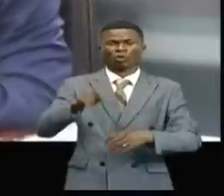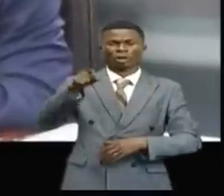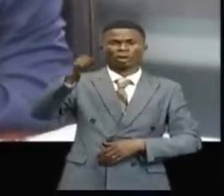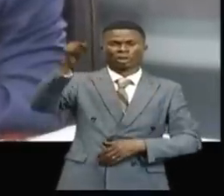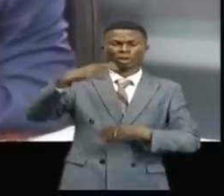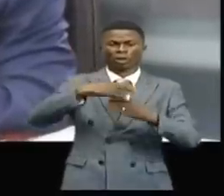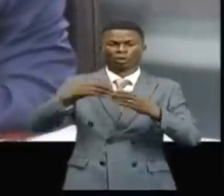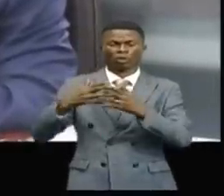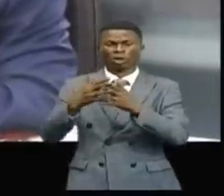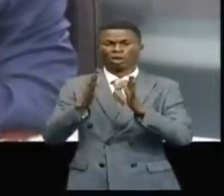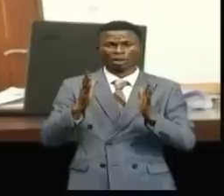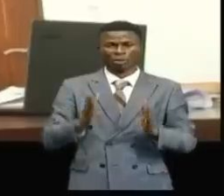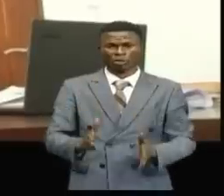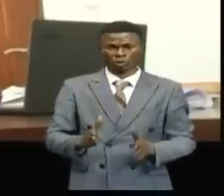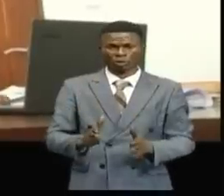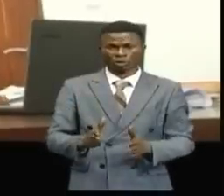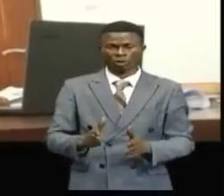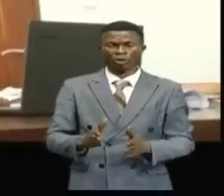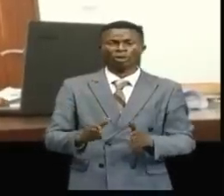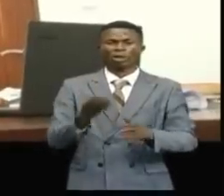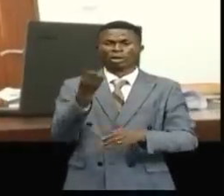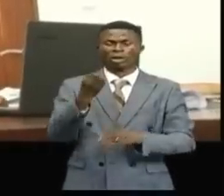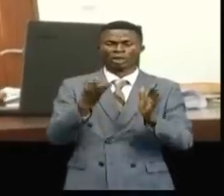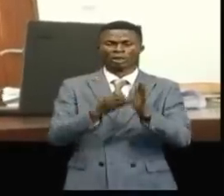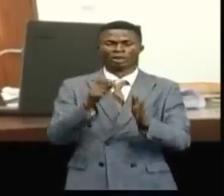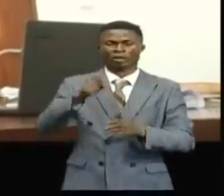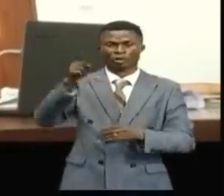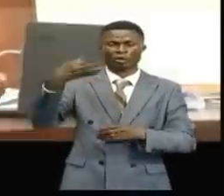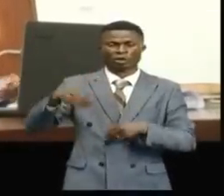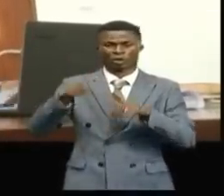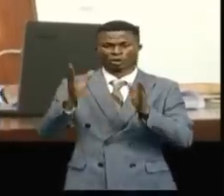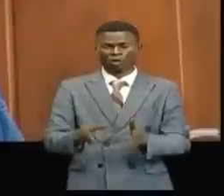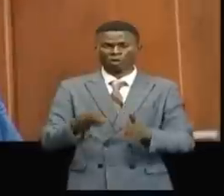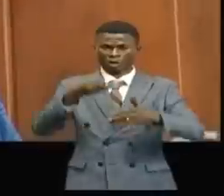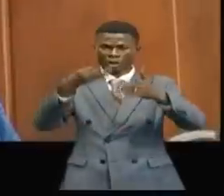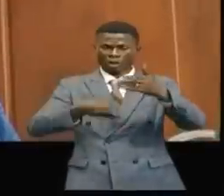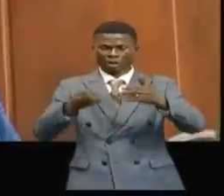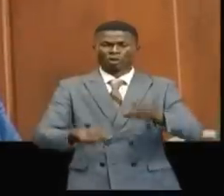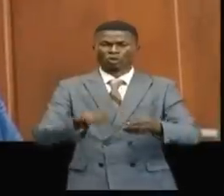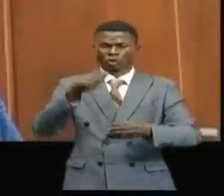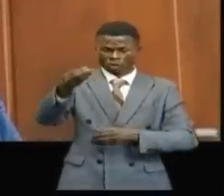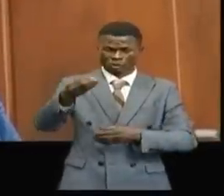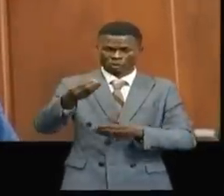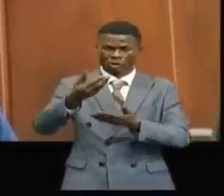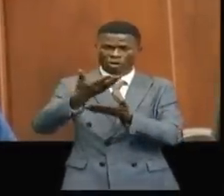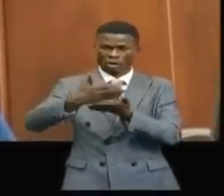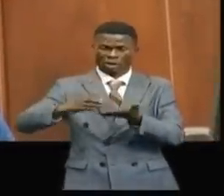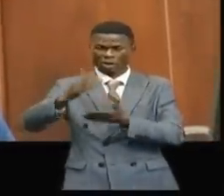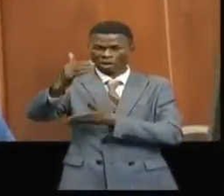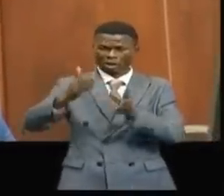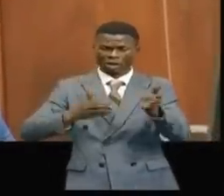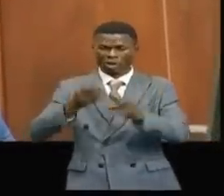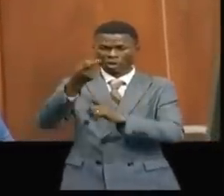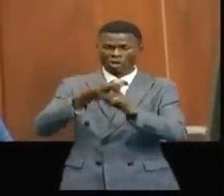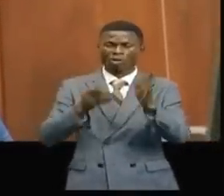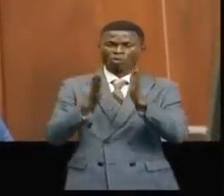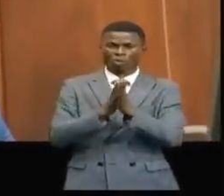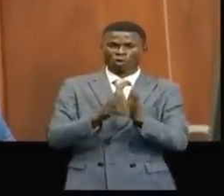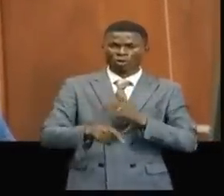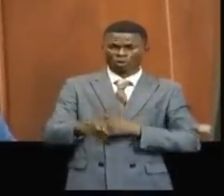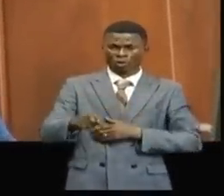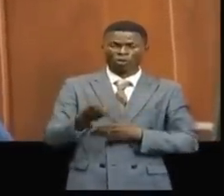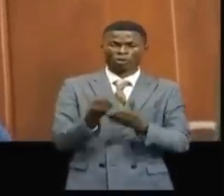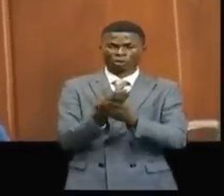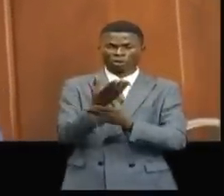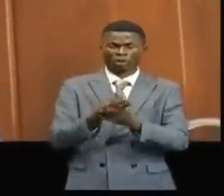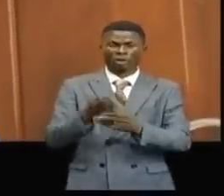de dollars américains, en s'est compris 47 millions de francs congolais de la 7e dotation décaissée en ces débuts du mois d'octobre. Les